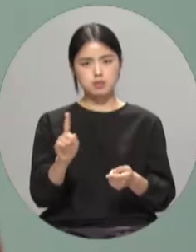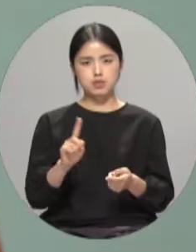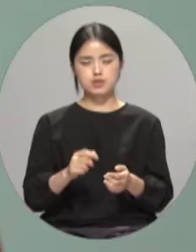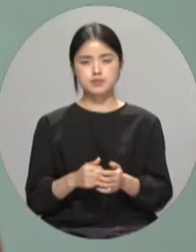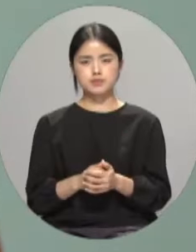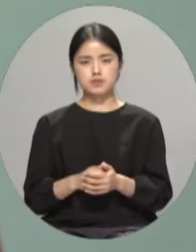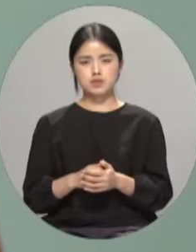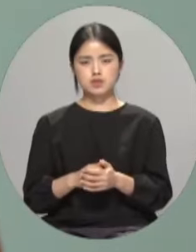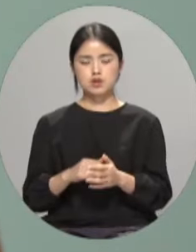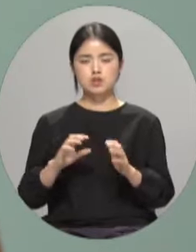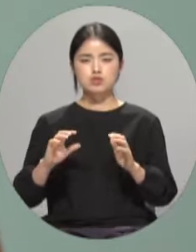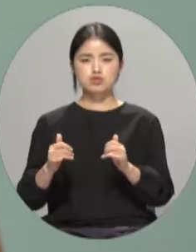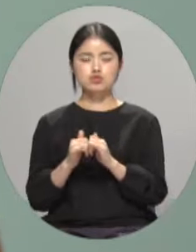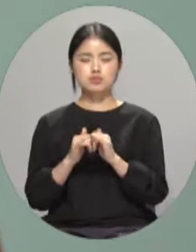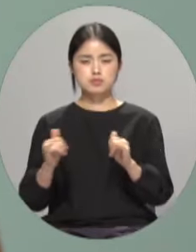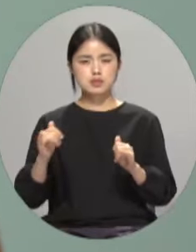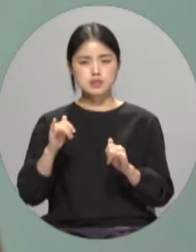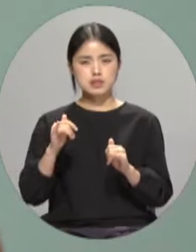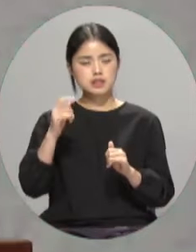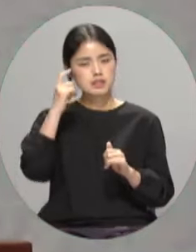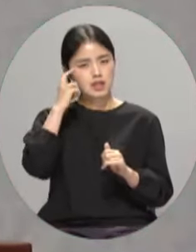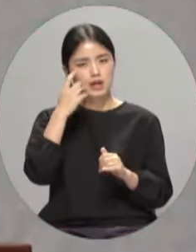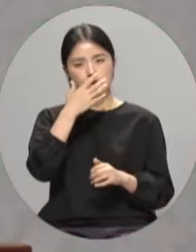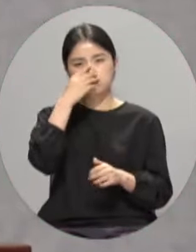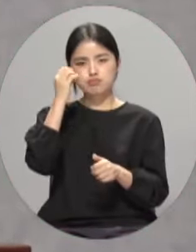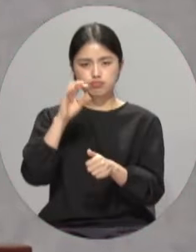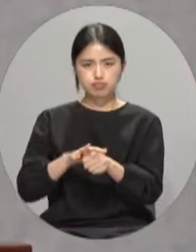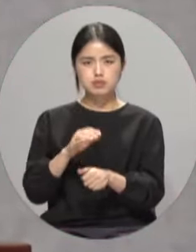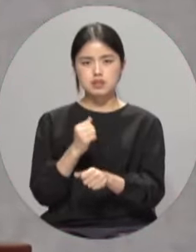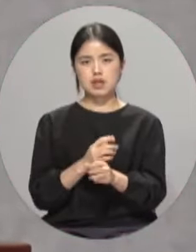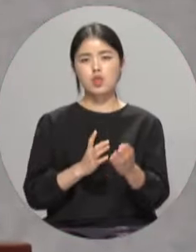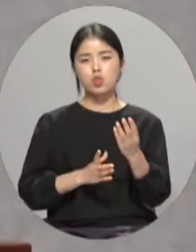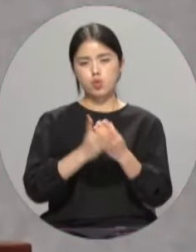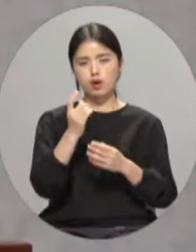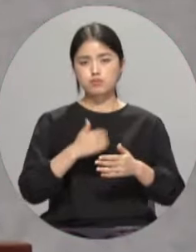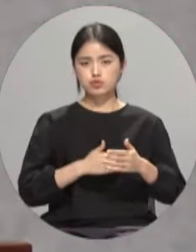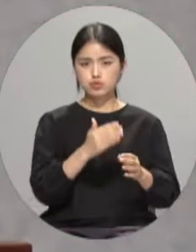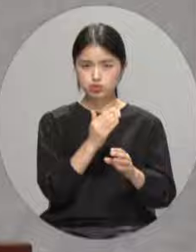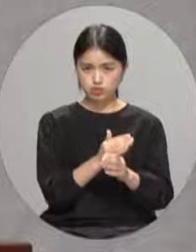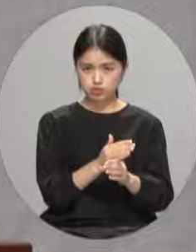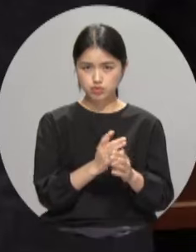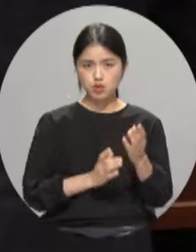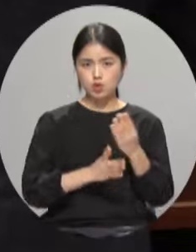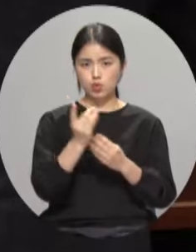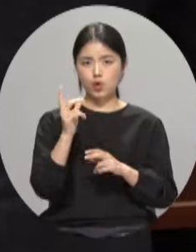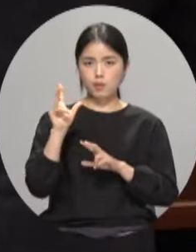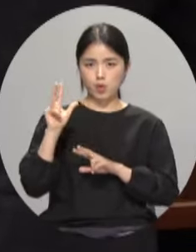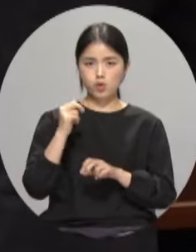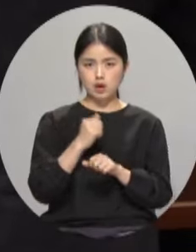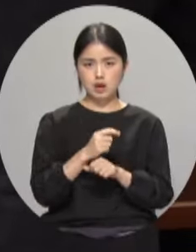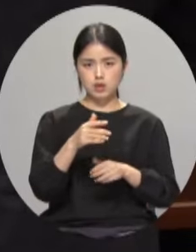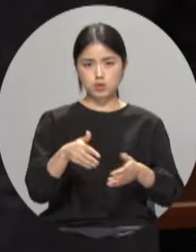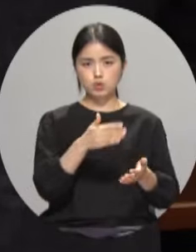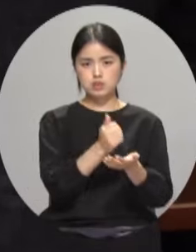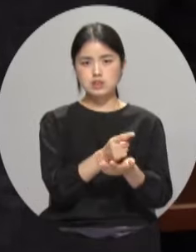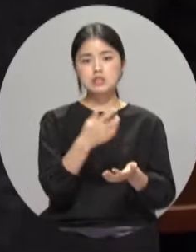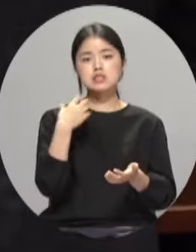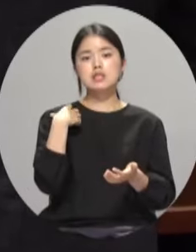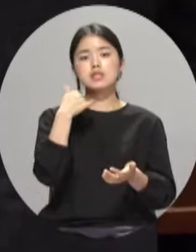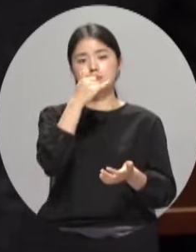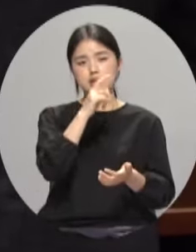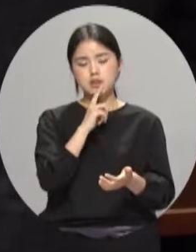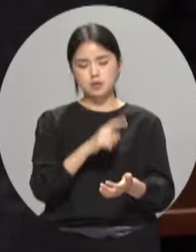군민의 의견을 무시한 전주 완주 통합 몰이가 이어지고 있다며 통합을 공약으로 내건 지사에게도 책임이 있다며